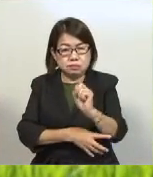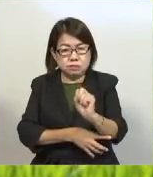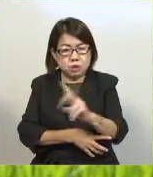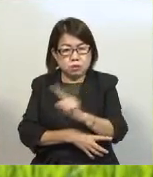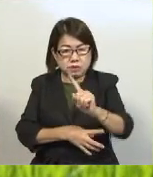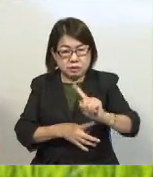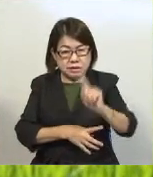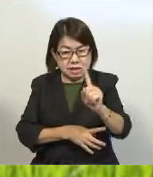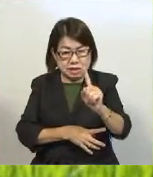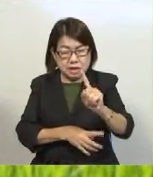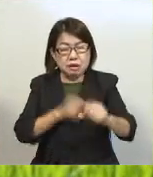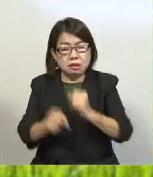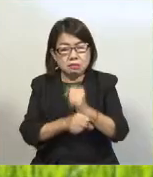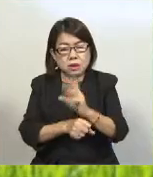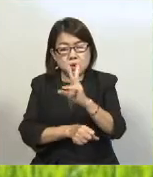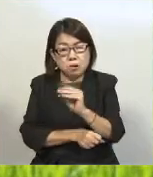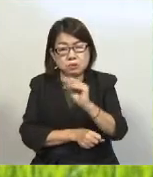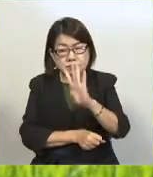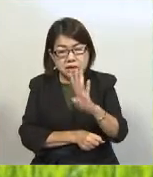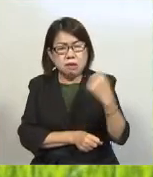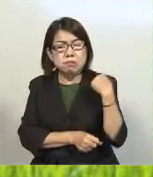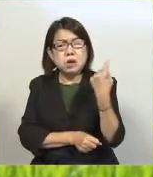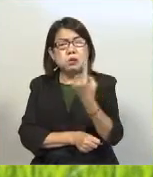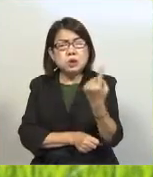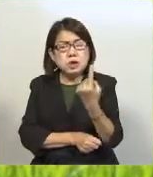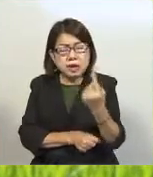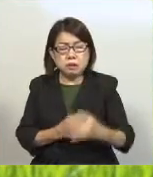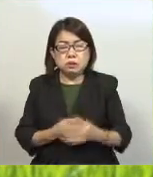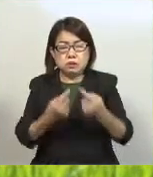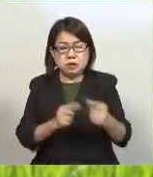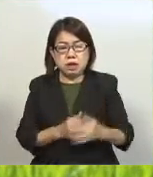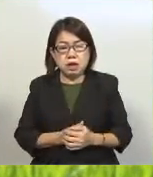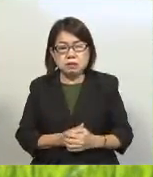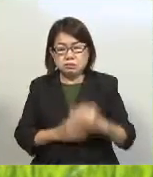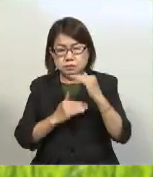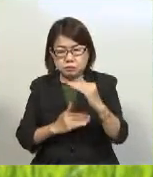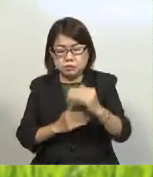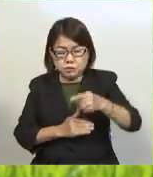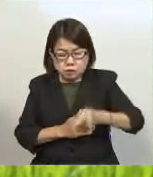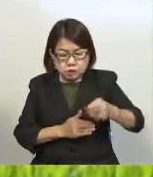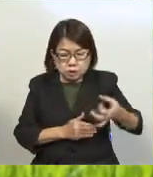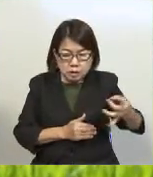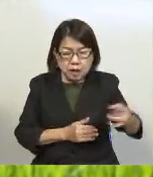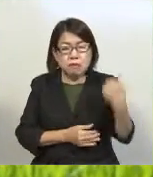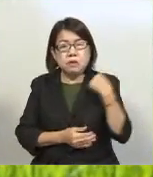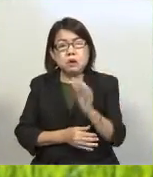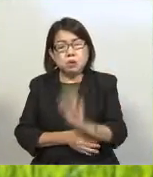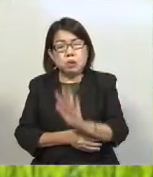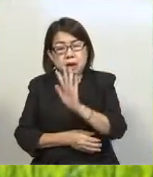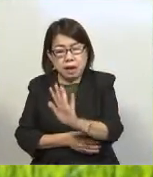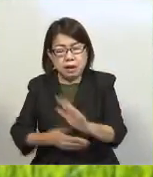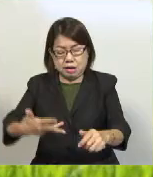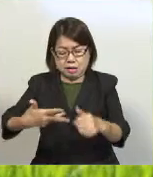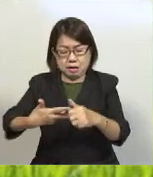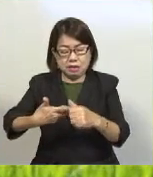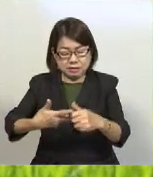มปี2564จำนวน1คนและจำกัดการใช้จำนวน5คนส่วน